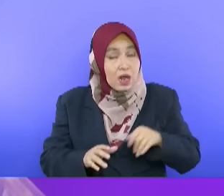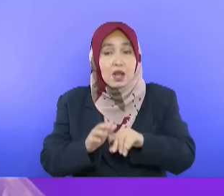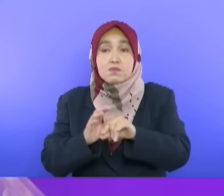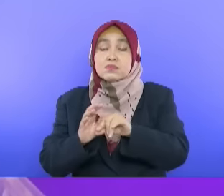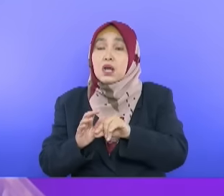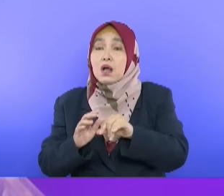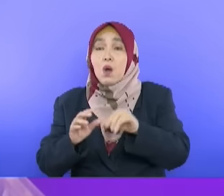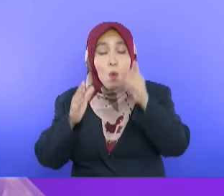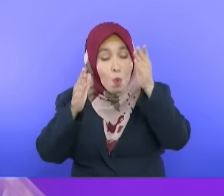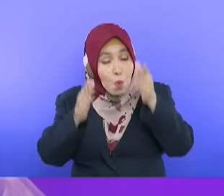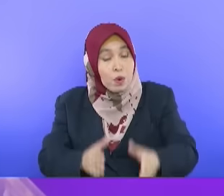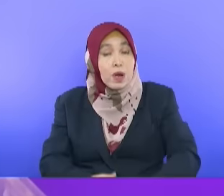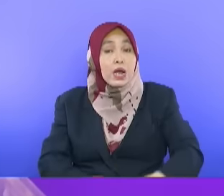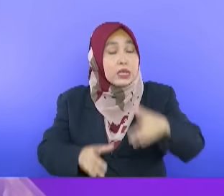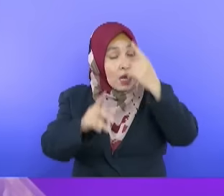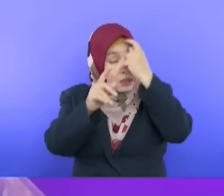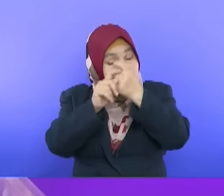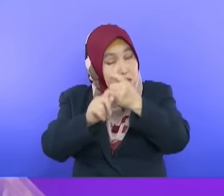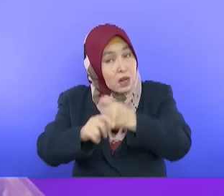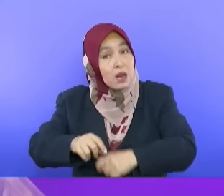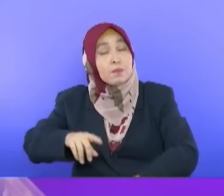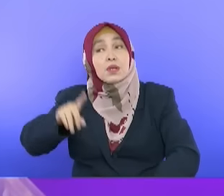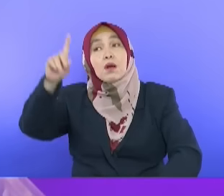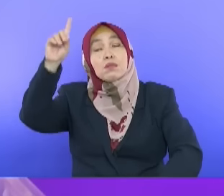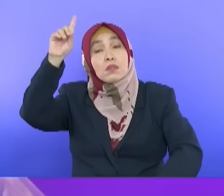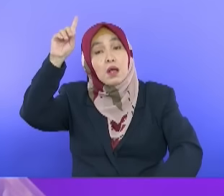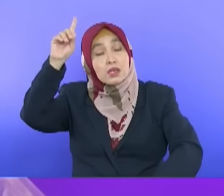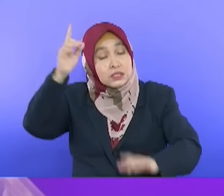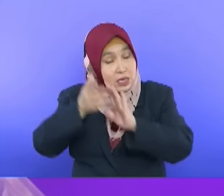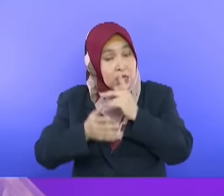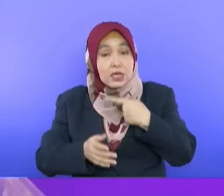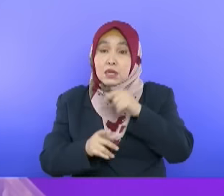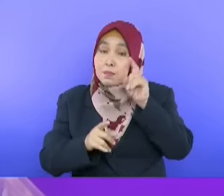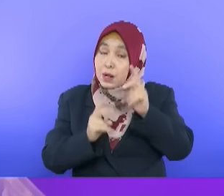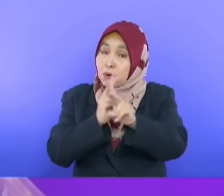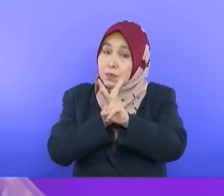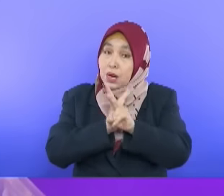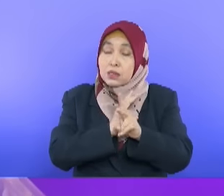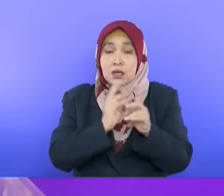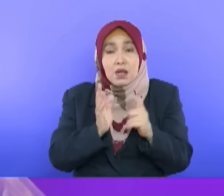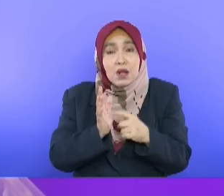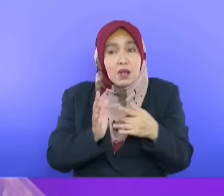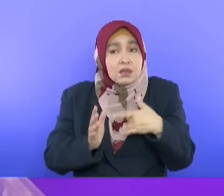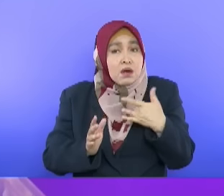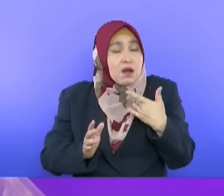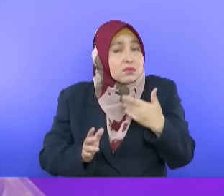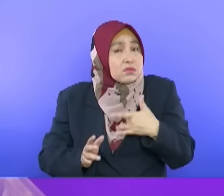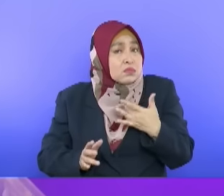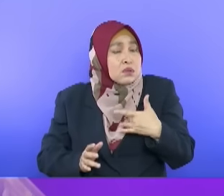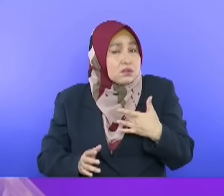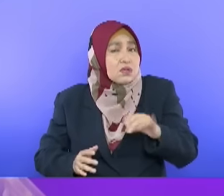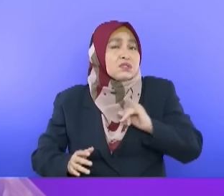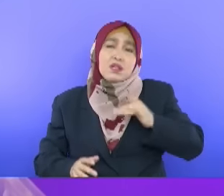orang yang bertakwa jadi itu adalah sebab yang keempat yang kita perlu berhati-hati kadang-kadang ilmu